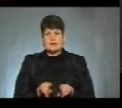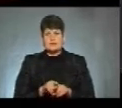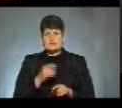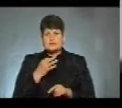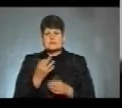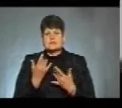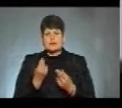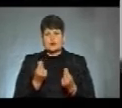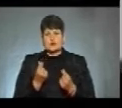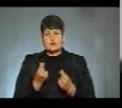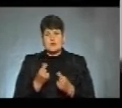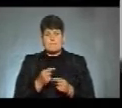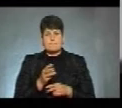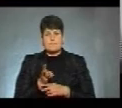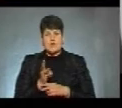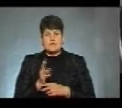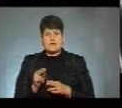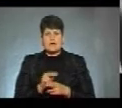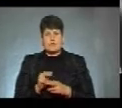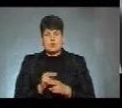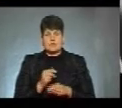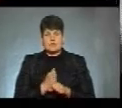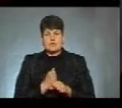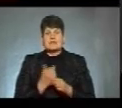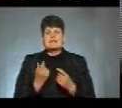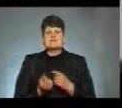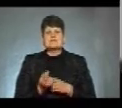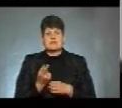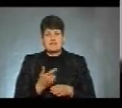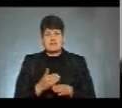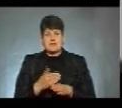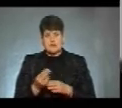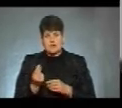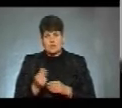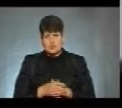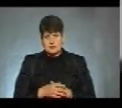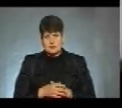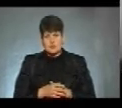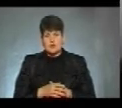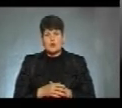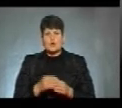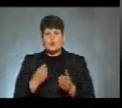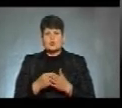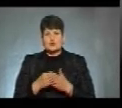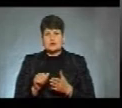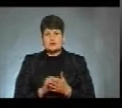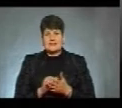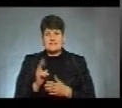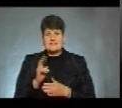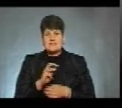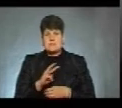скільки коштує проект ремонтних робіт і звідки виділили кошти. Кошторисна документація на 200